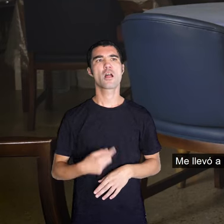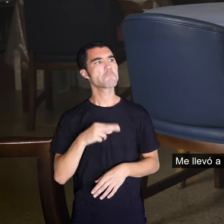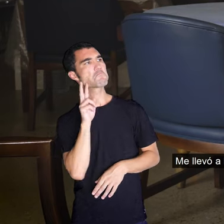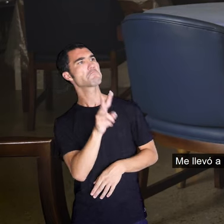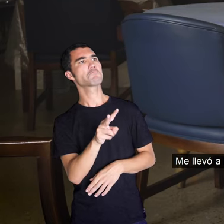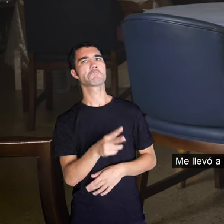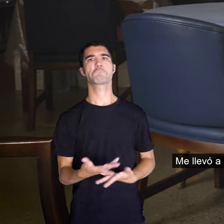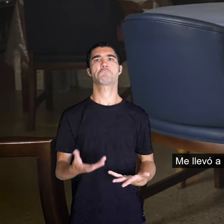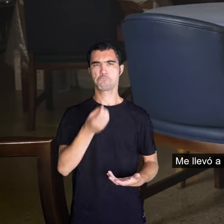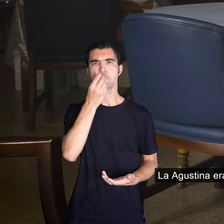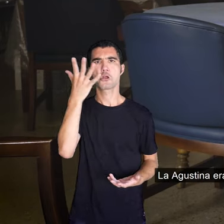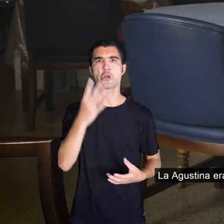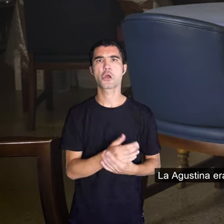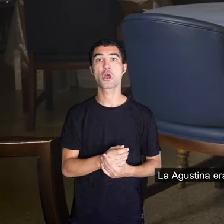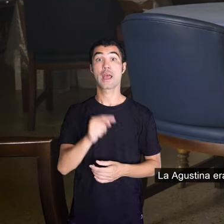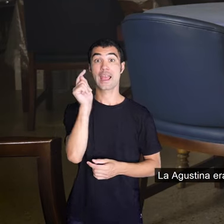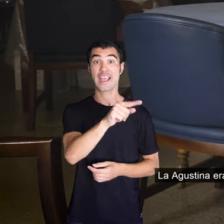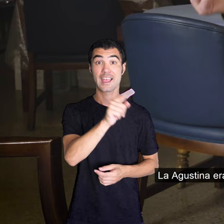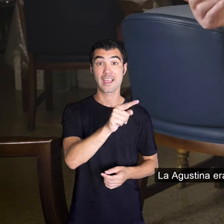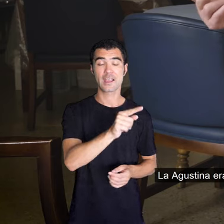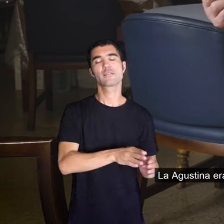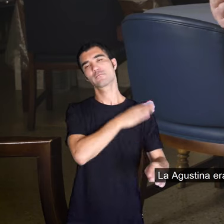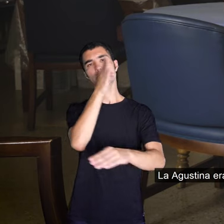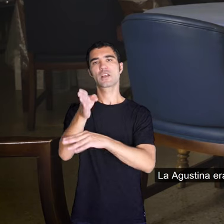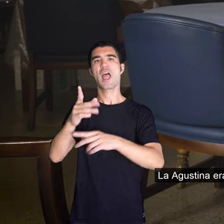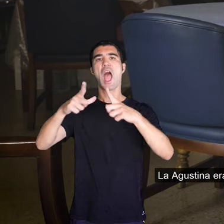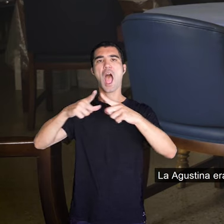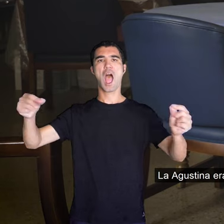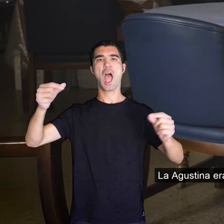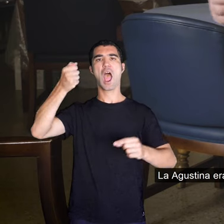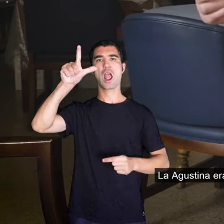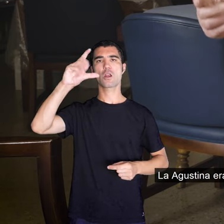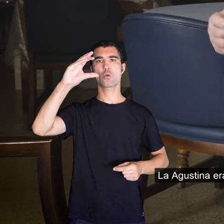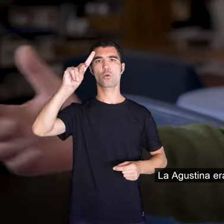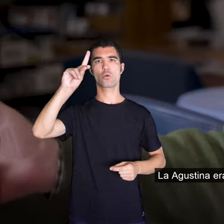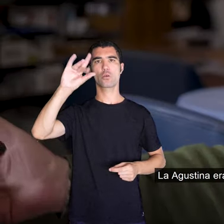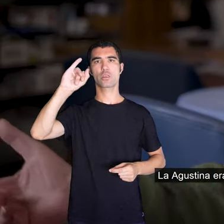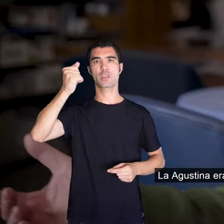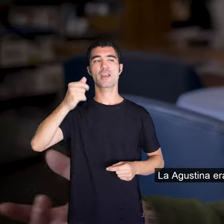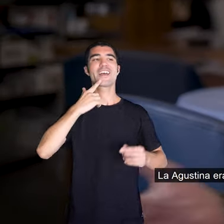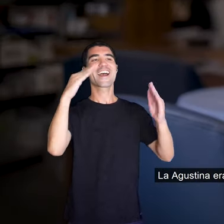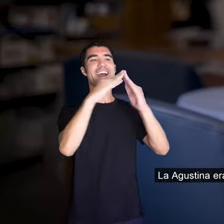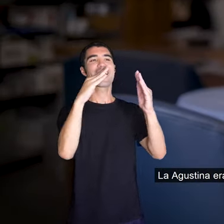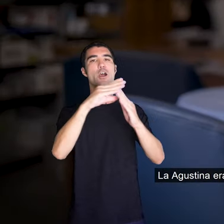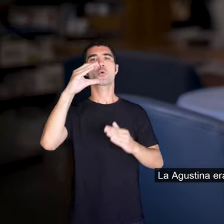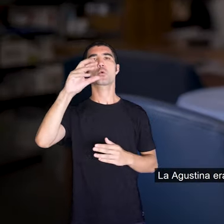vell. I d'allà anàvem al Cudi i vàrem anar a Cas Corret, que li